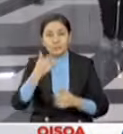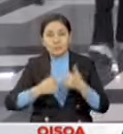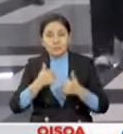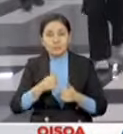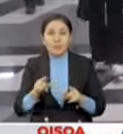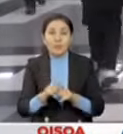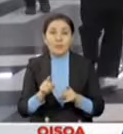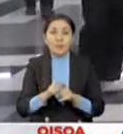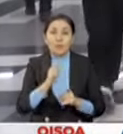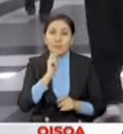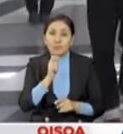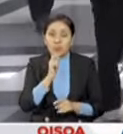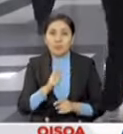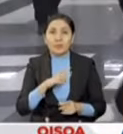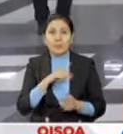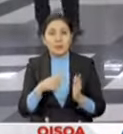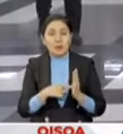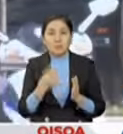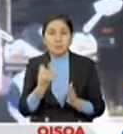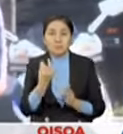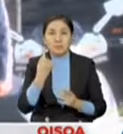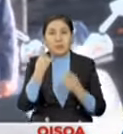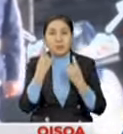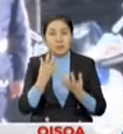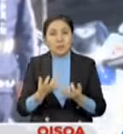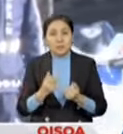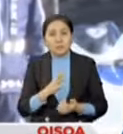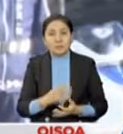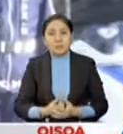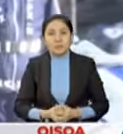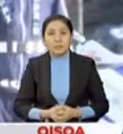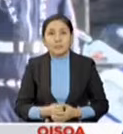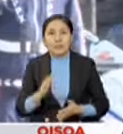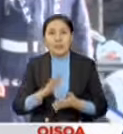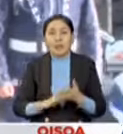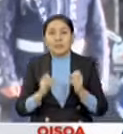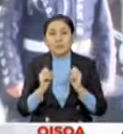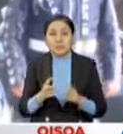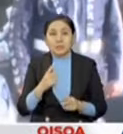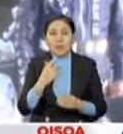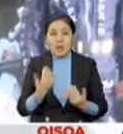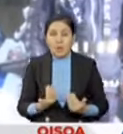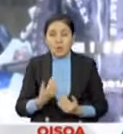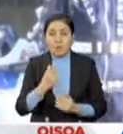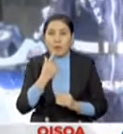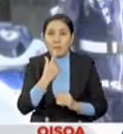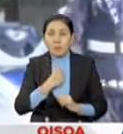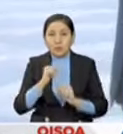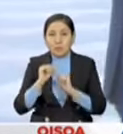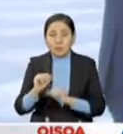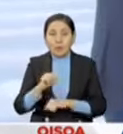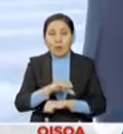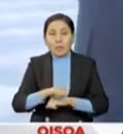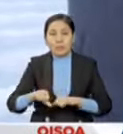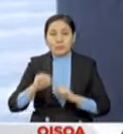biz bilan birga va biz o'zimizga kerak bo'lgan ma'lumotlarni bilib oldik. Xavfsiz hayot posbonlari mavzusidagi tadbir patrul post